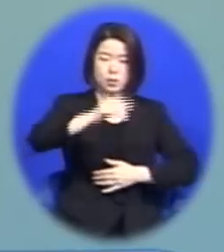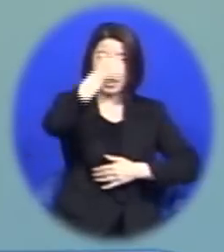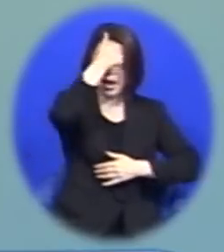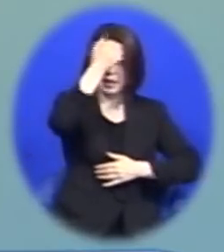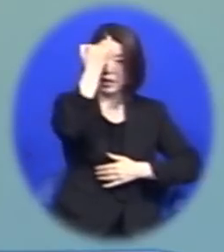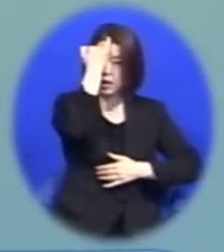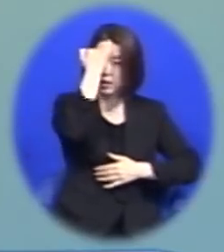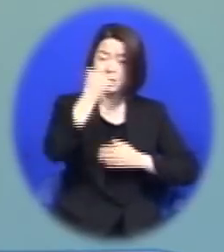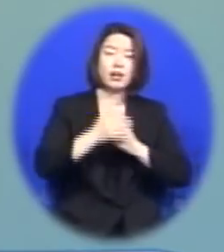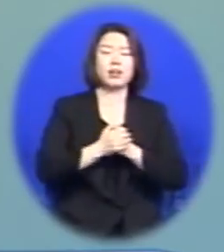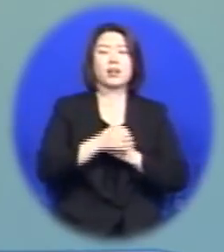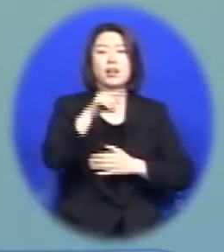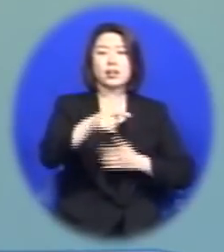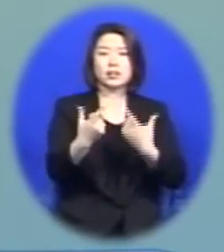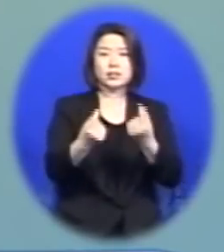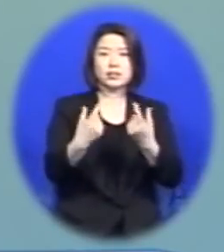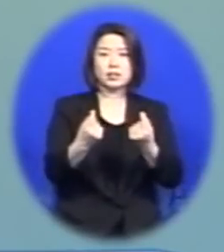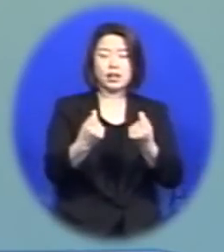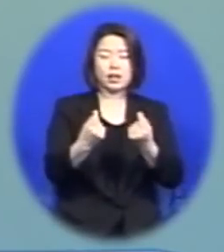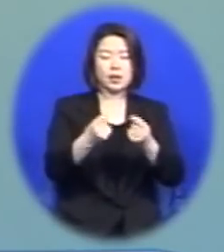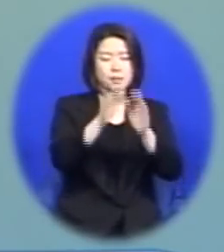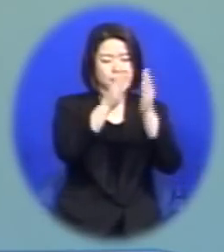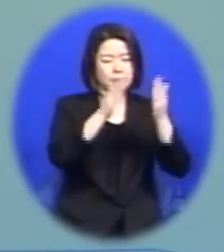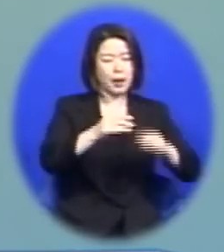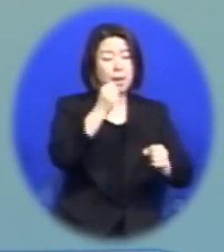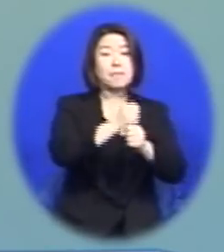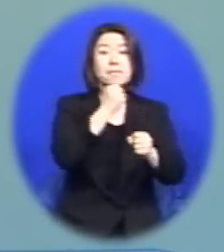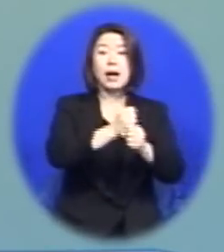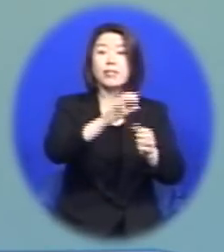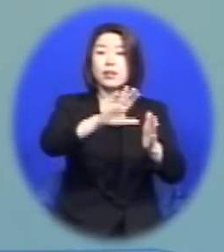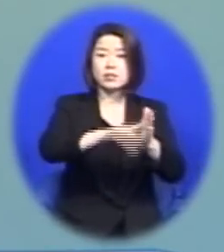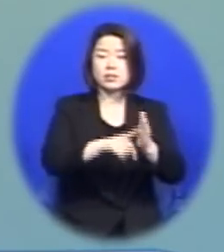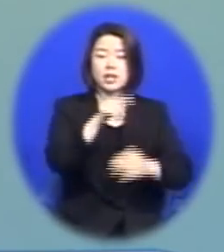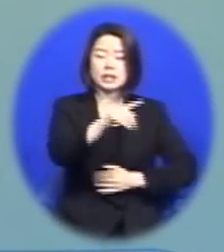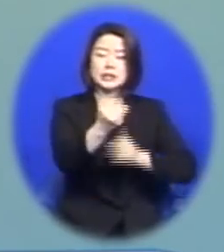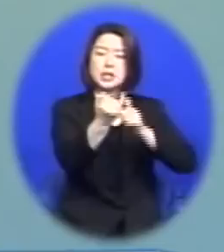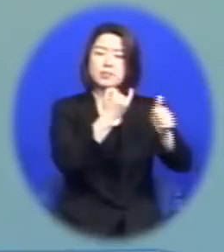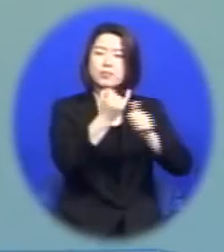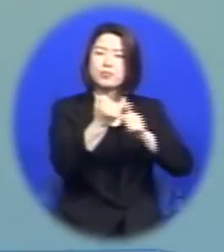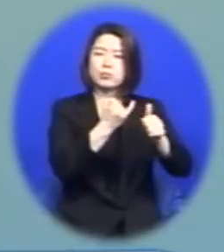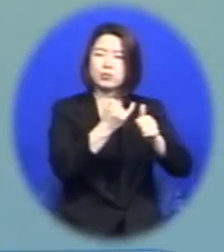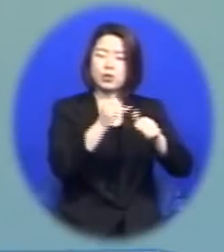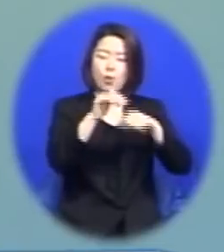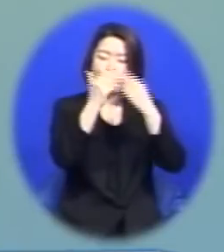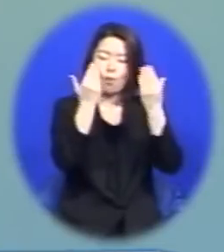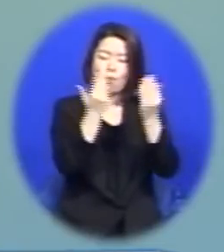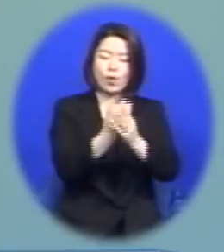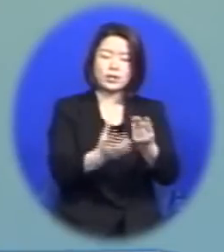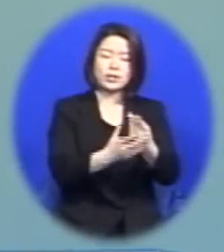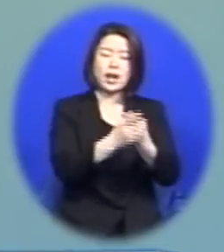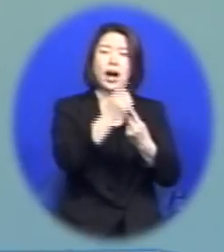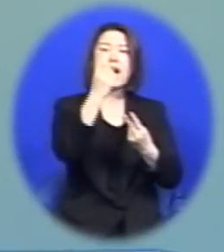처음에 그렇게 비즈 시 고만 드셨을 때는 그 부부 사이는 완전히 하나였습니다